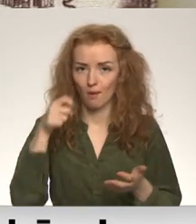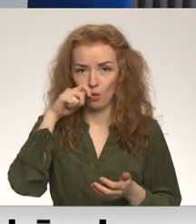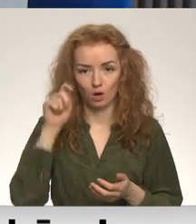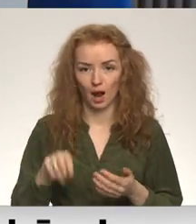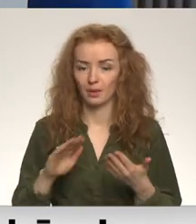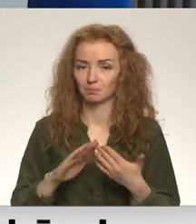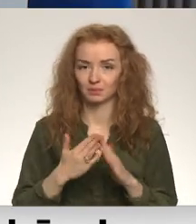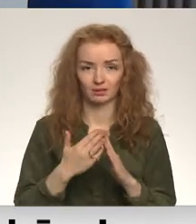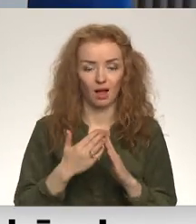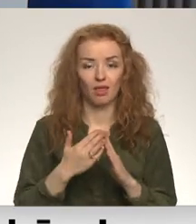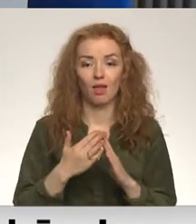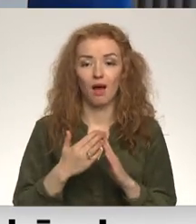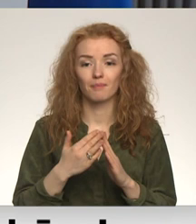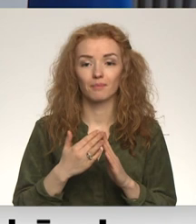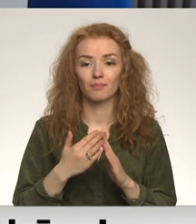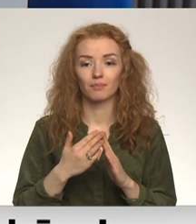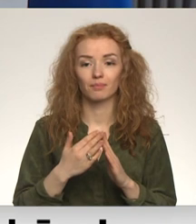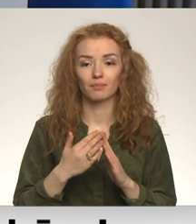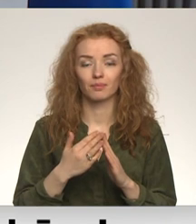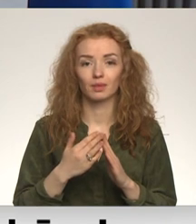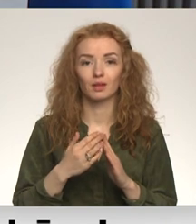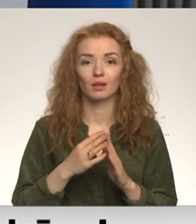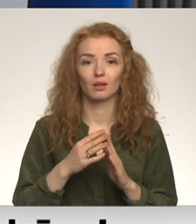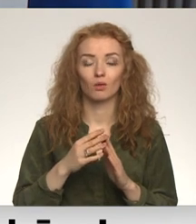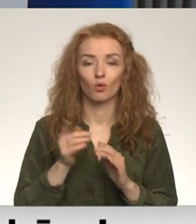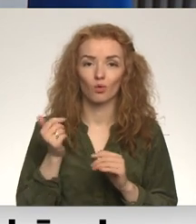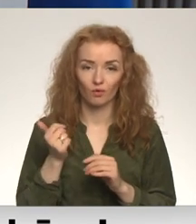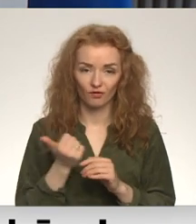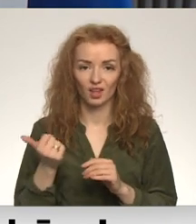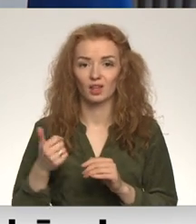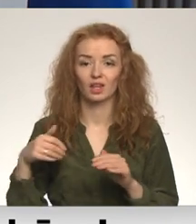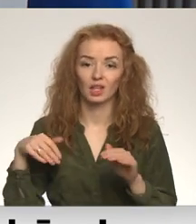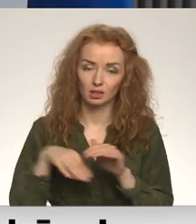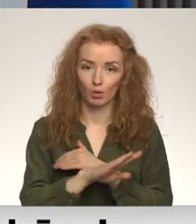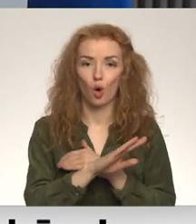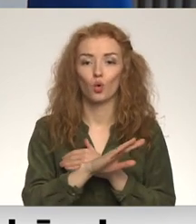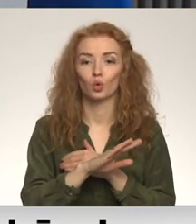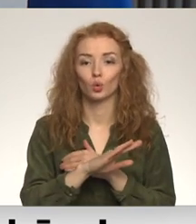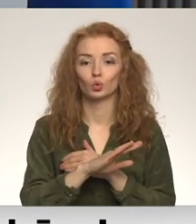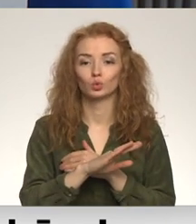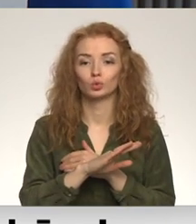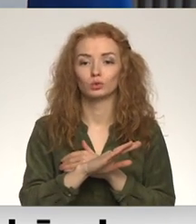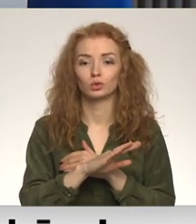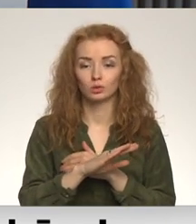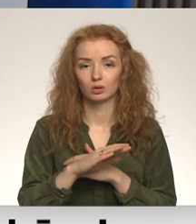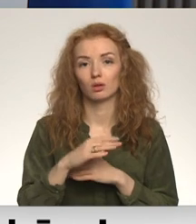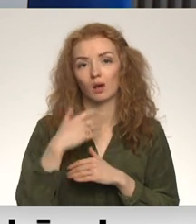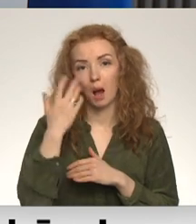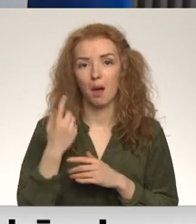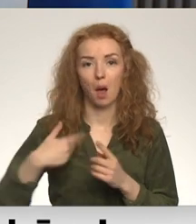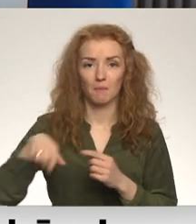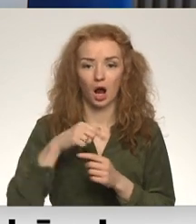pilsētām, kas ir izbraukuši no turienes pat apkārt bombardējot,